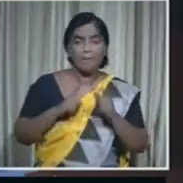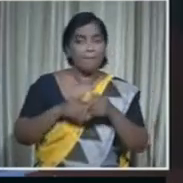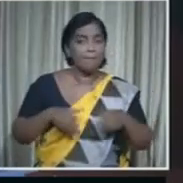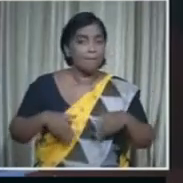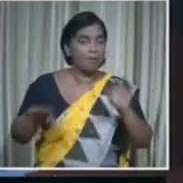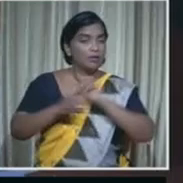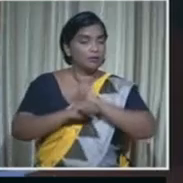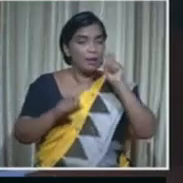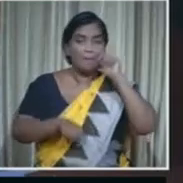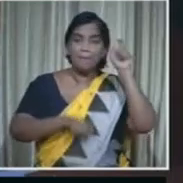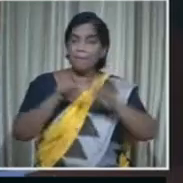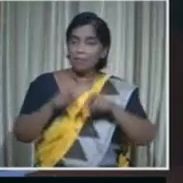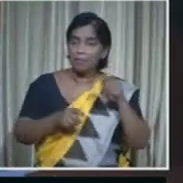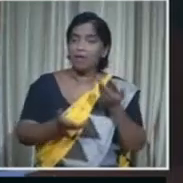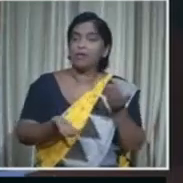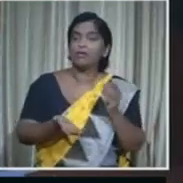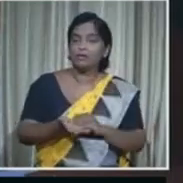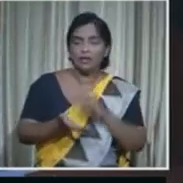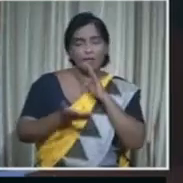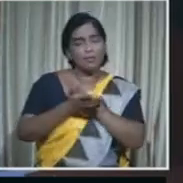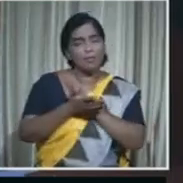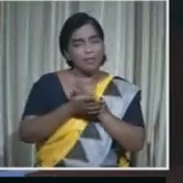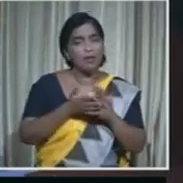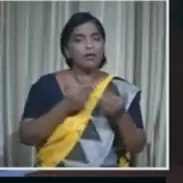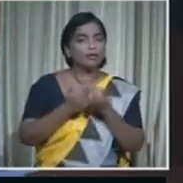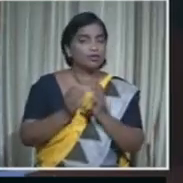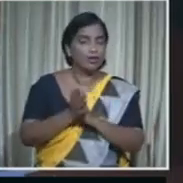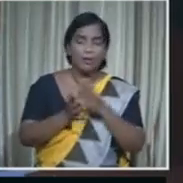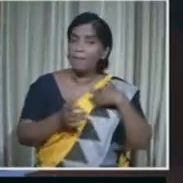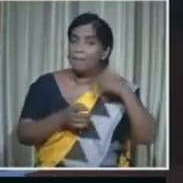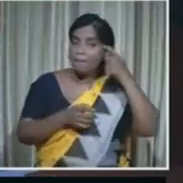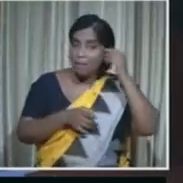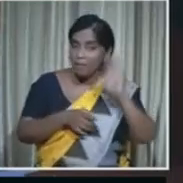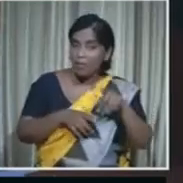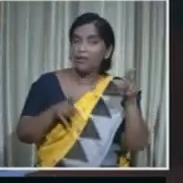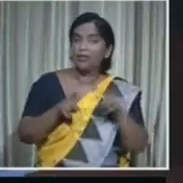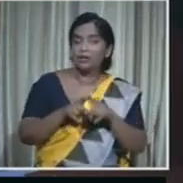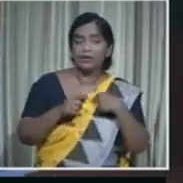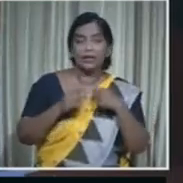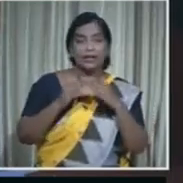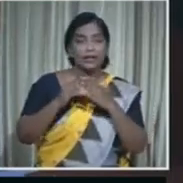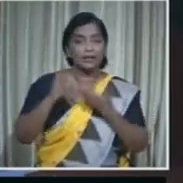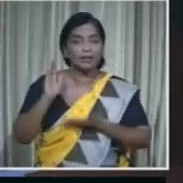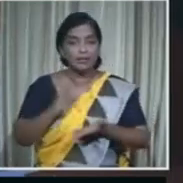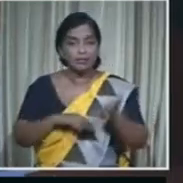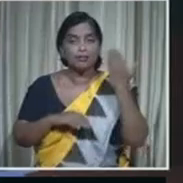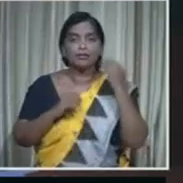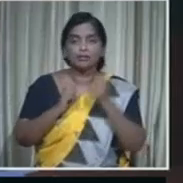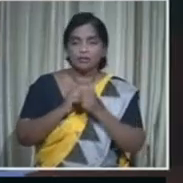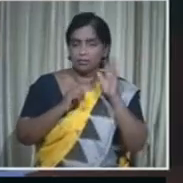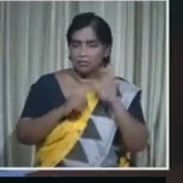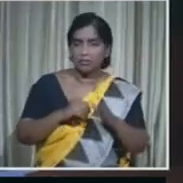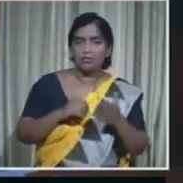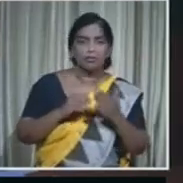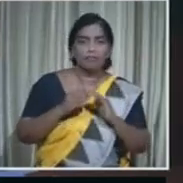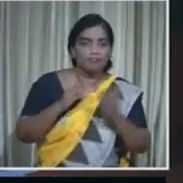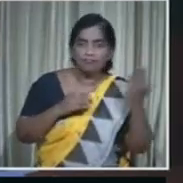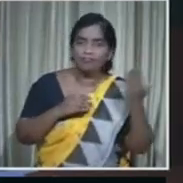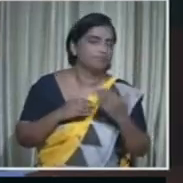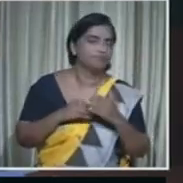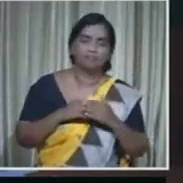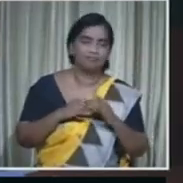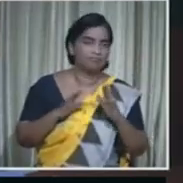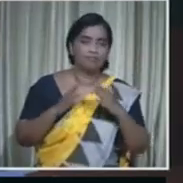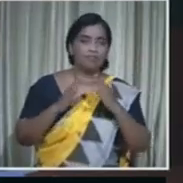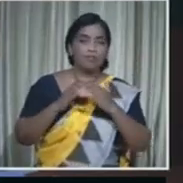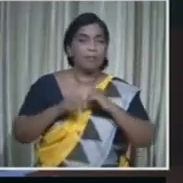ඉන්න ජනතාව නැවත සාමකාමී ලෙස තමන්ගේ අපේක්ෂාවන් සහිතව ගෙදර නිවසට යන්න සමත් වී තිබෙනවාද? සමත් වී නැහැ. ඒ නිසා